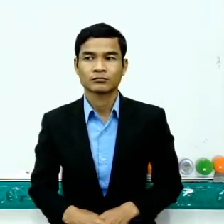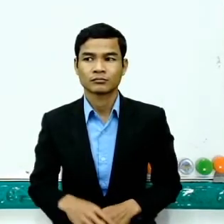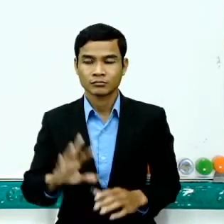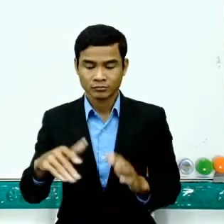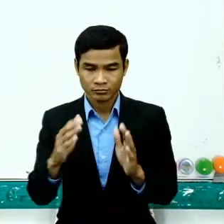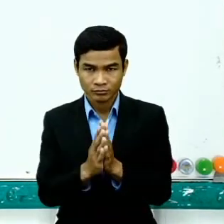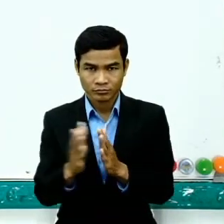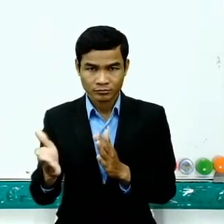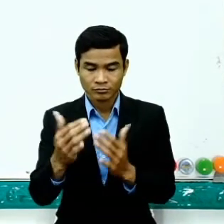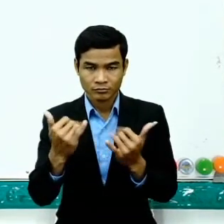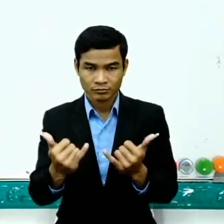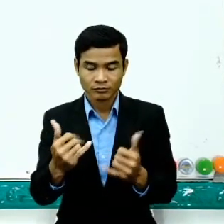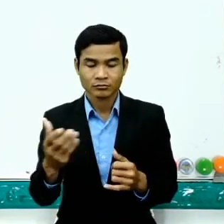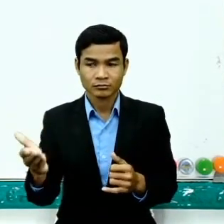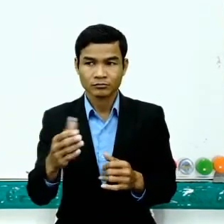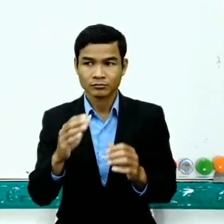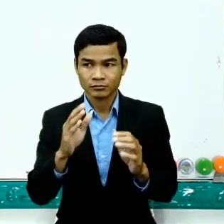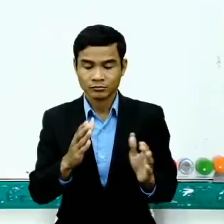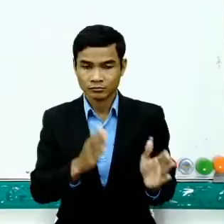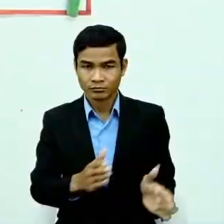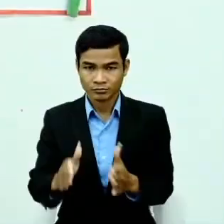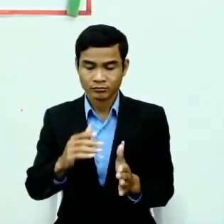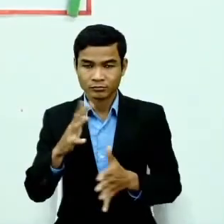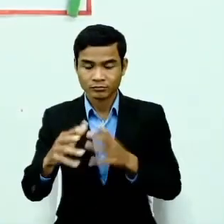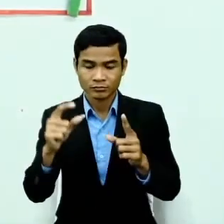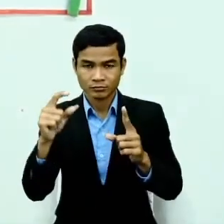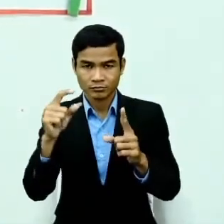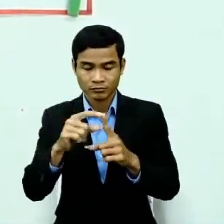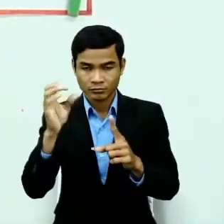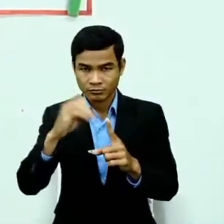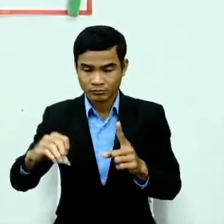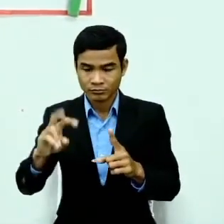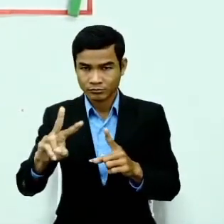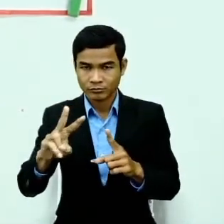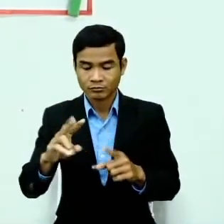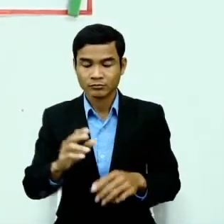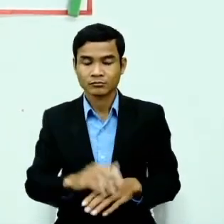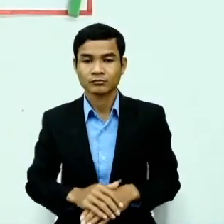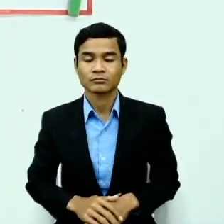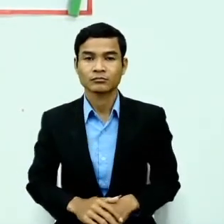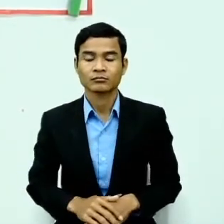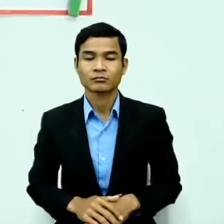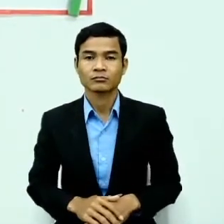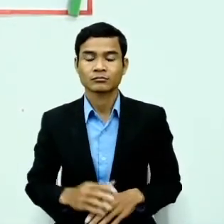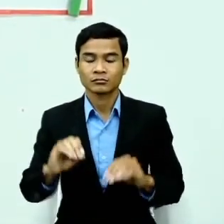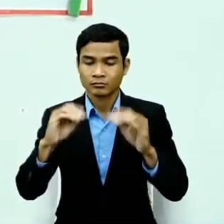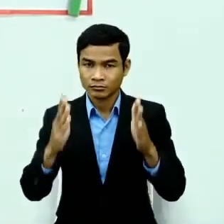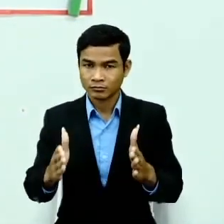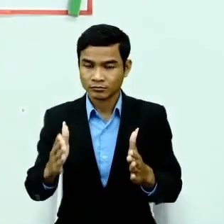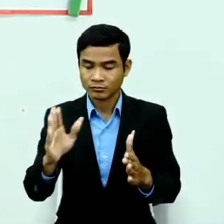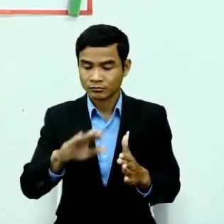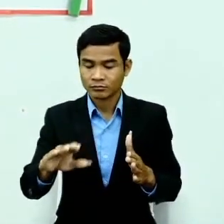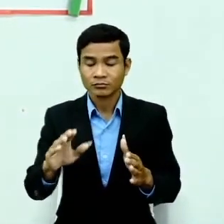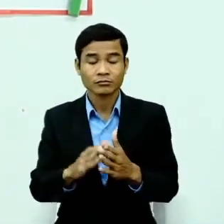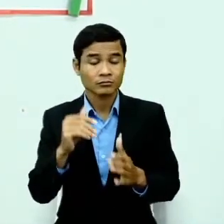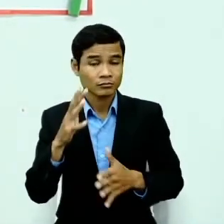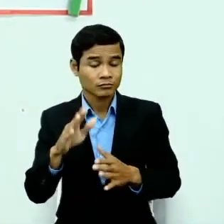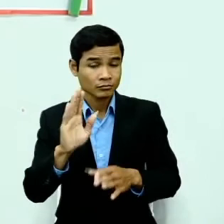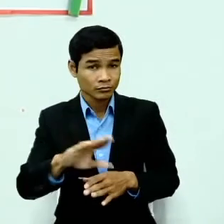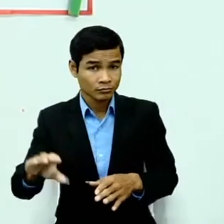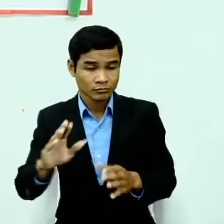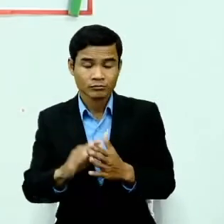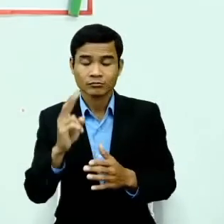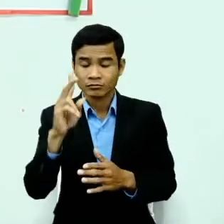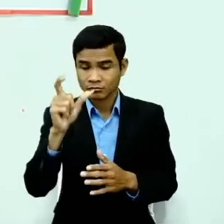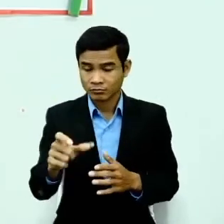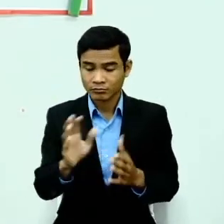Con con này là con trim khuôn án là ba tiếng phí chả nhân con án đói chẳng mà lại